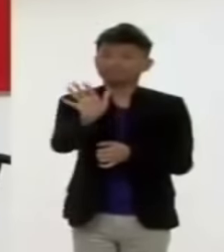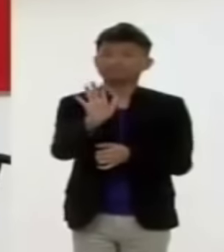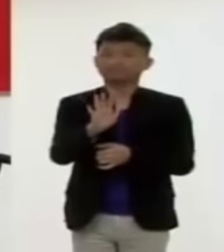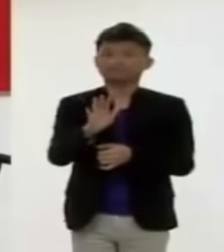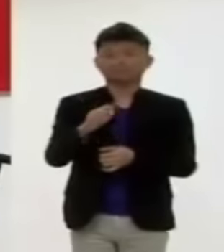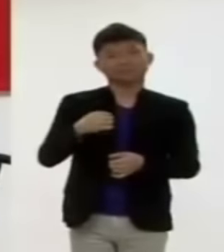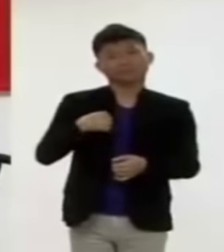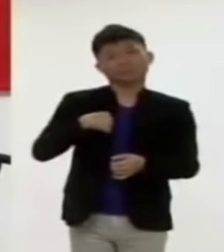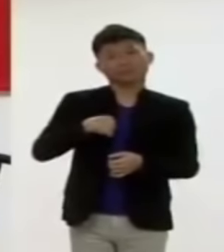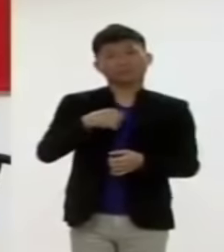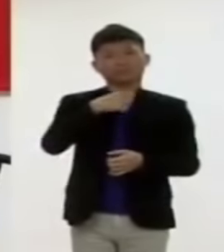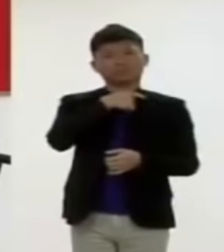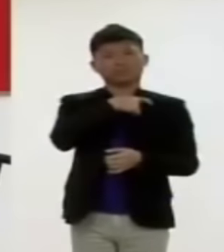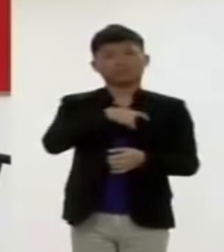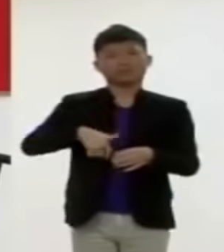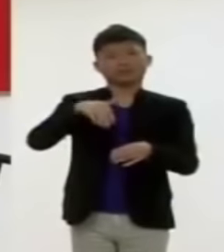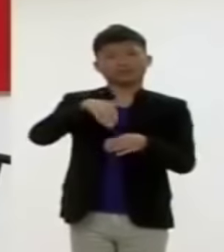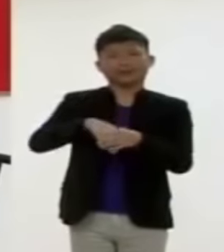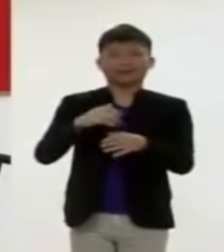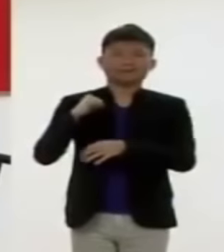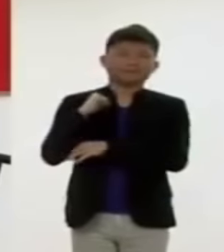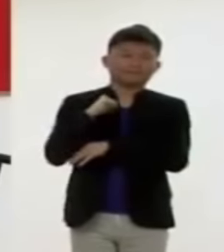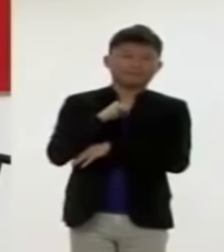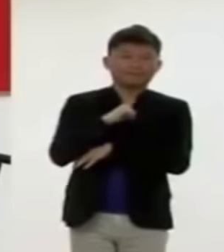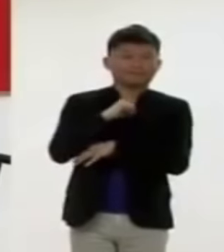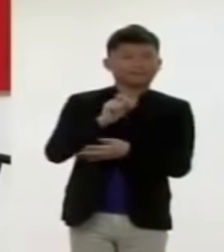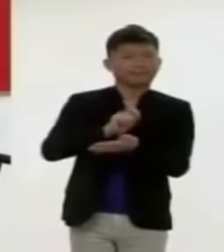举牵强出来的口号。